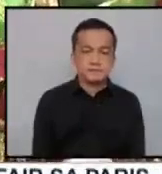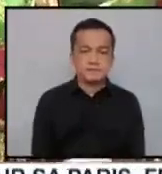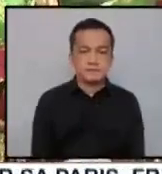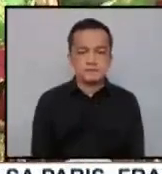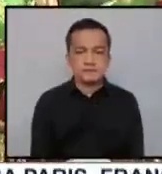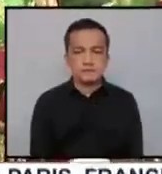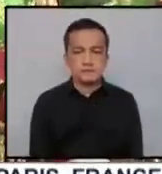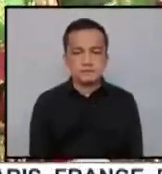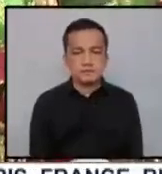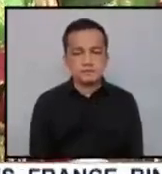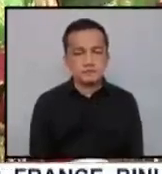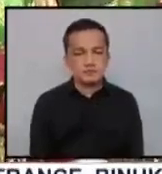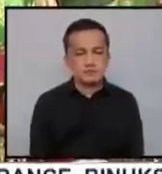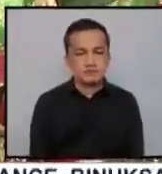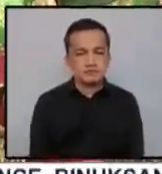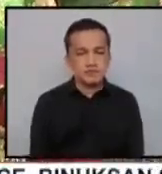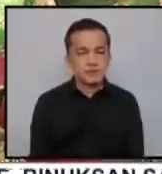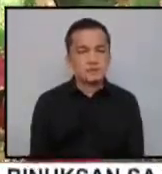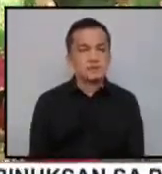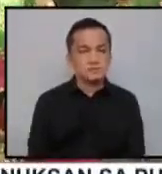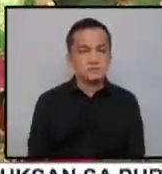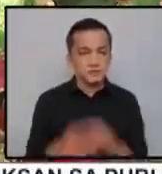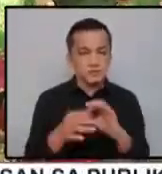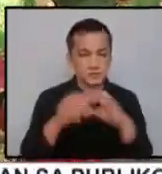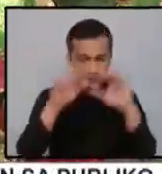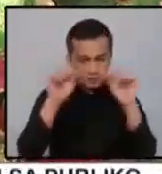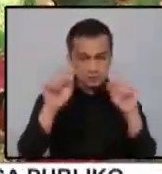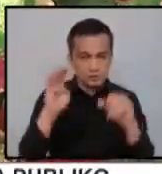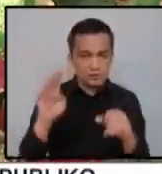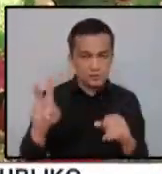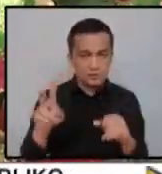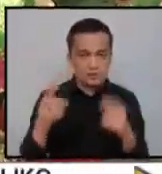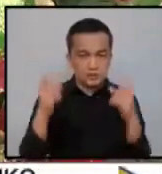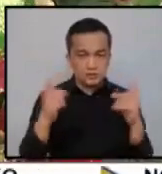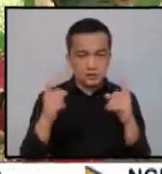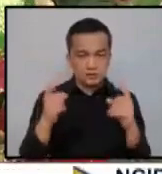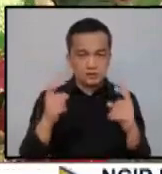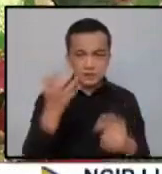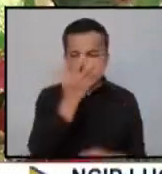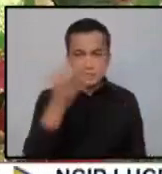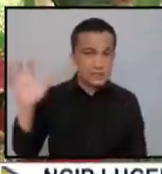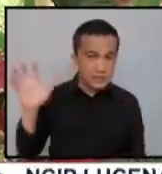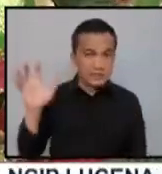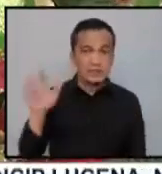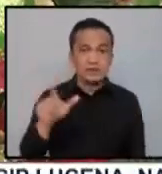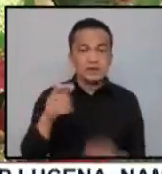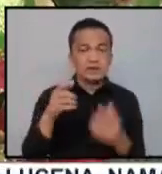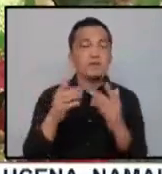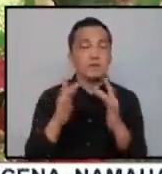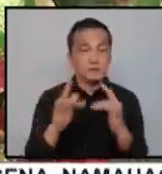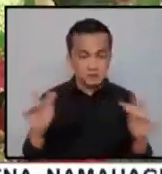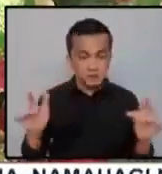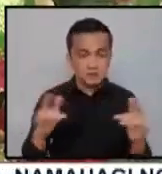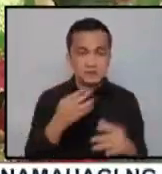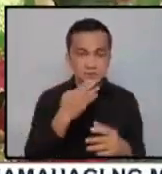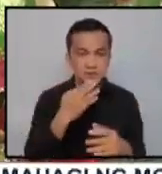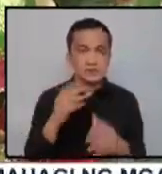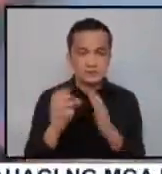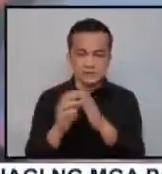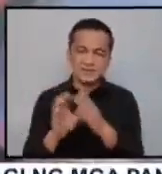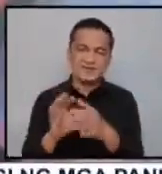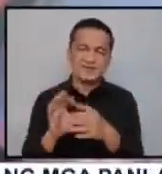Personal na nakisa si Pangulong Ferdinand R. Marcos sa pagdiriwang ng Mascara Festival sa Bacolod City, ang tinaguriang City of Smiles. Ayon